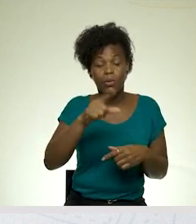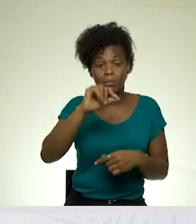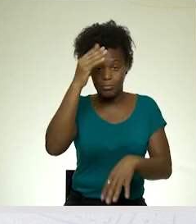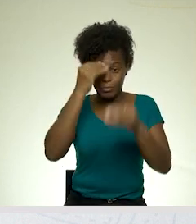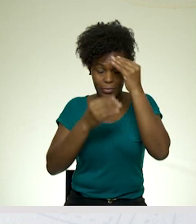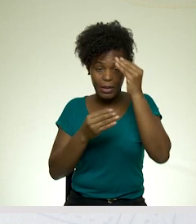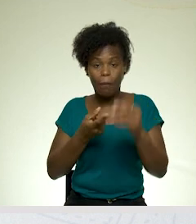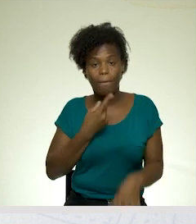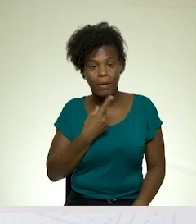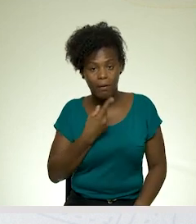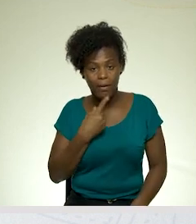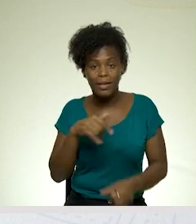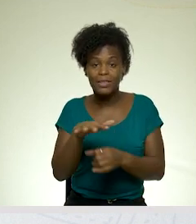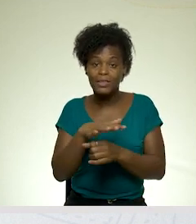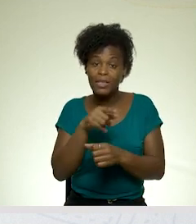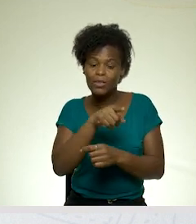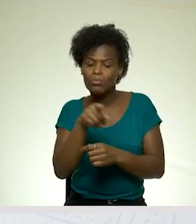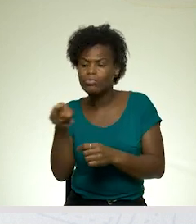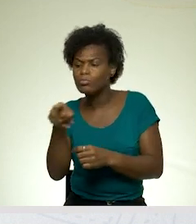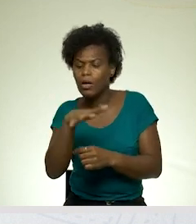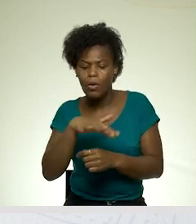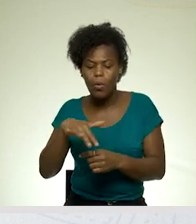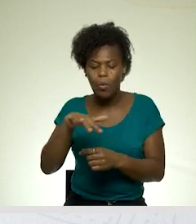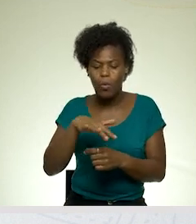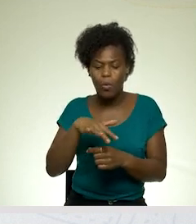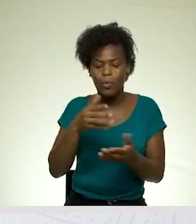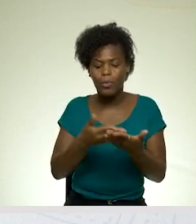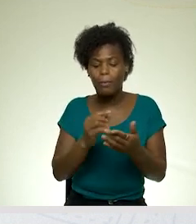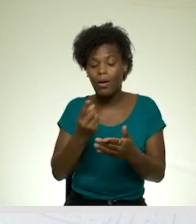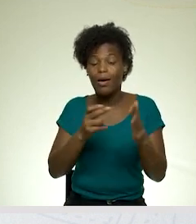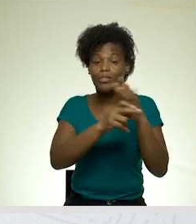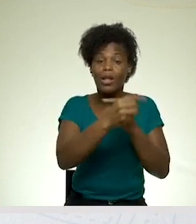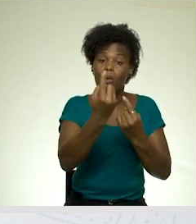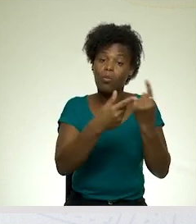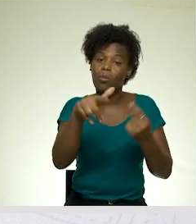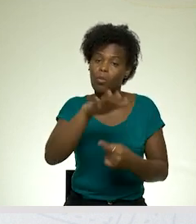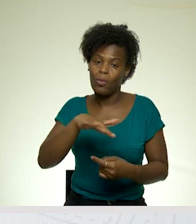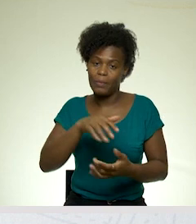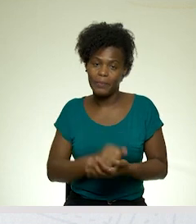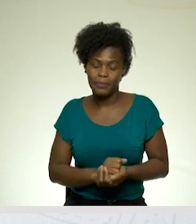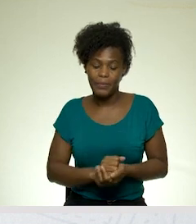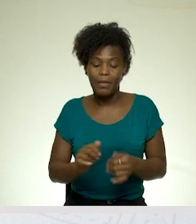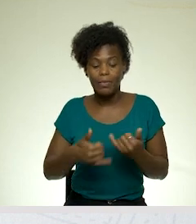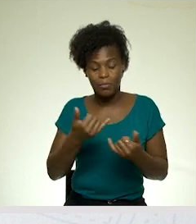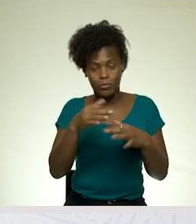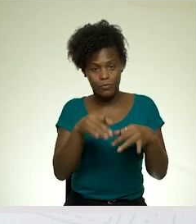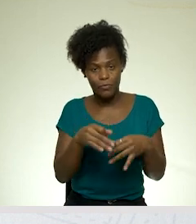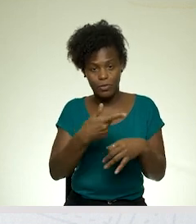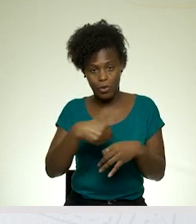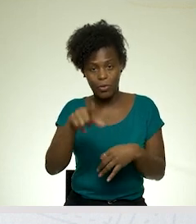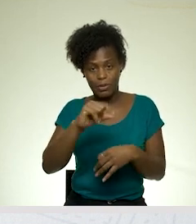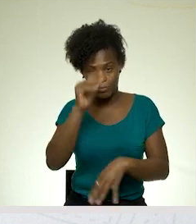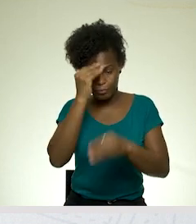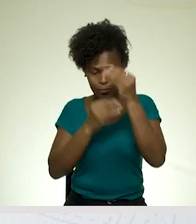également à comprendre des indications données pour arriver à un endroit. Et finalement, nous avons